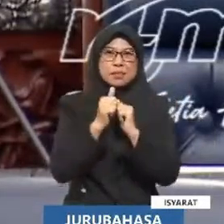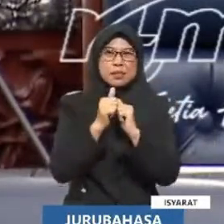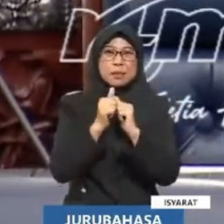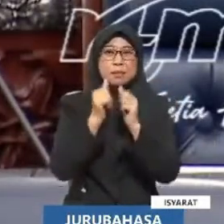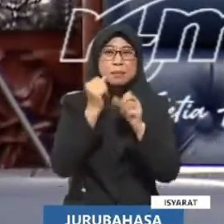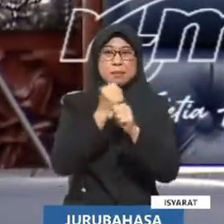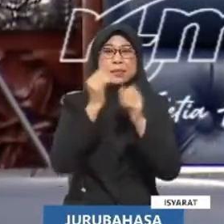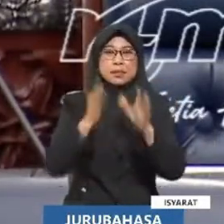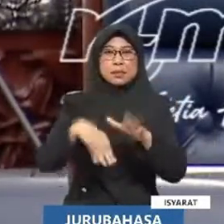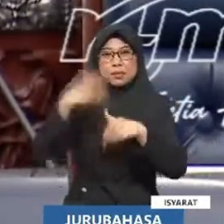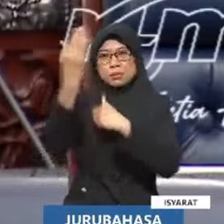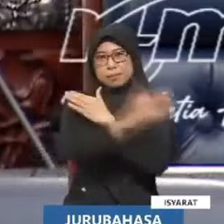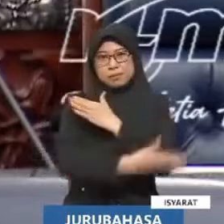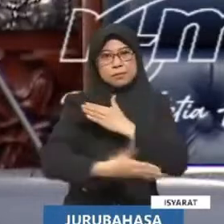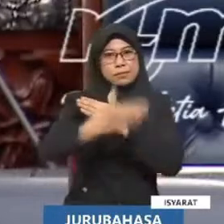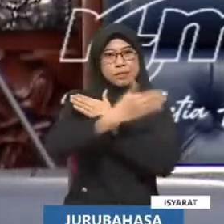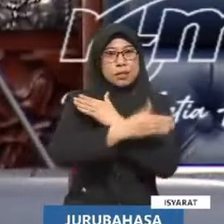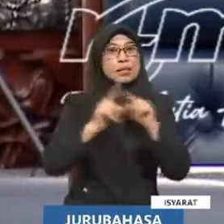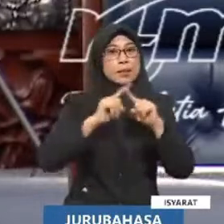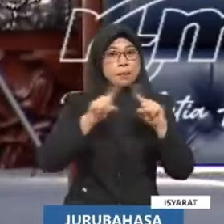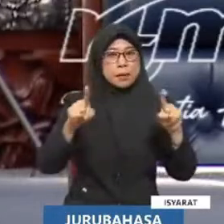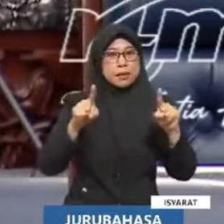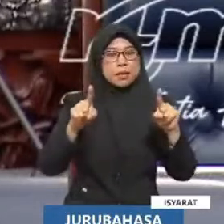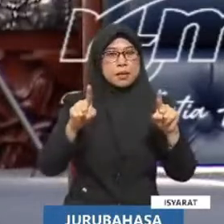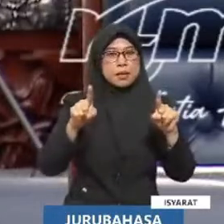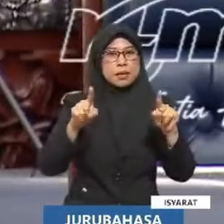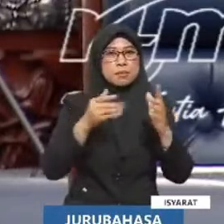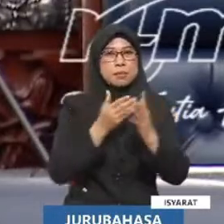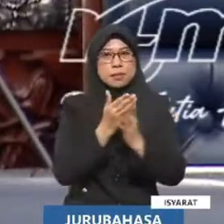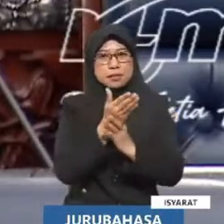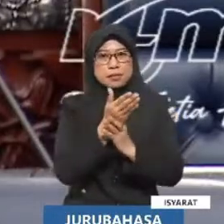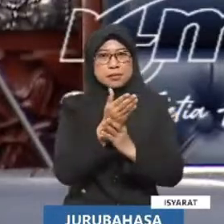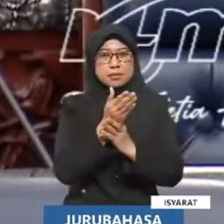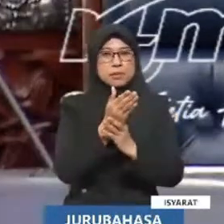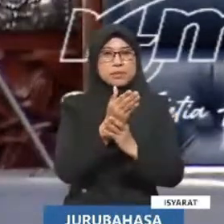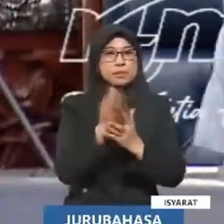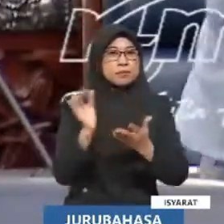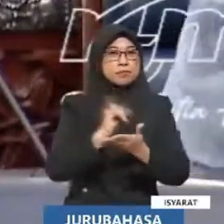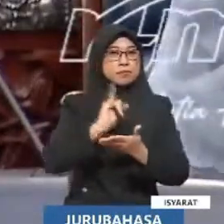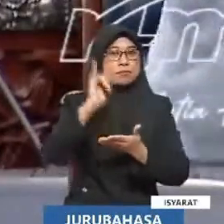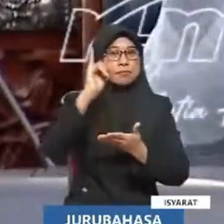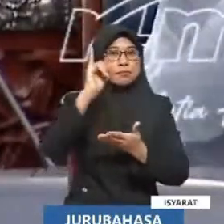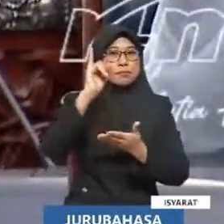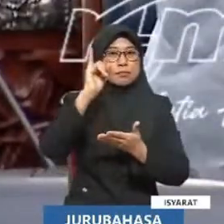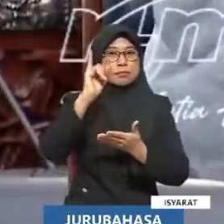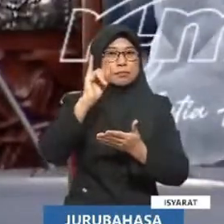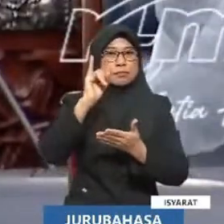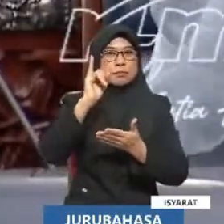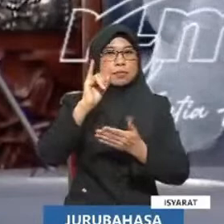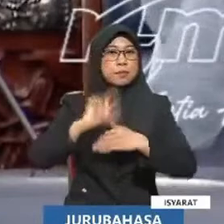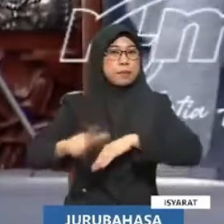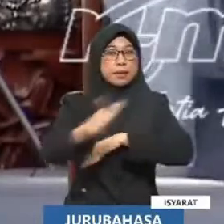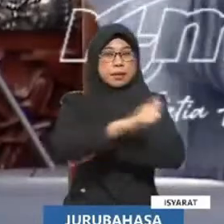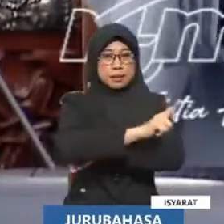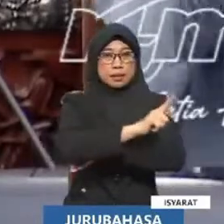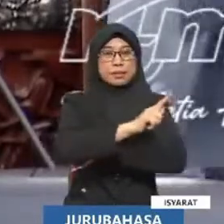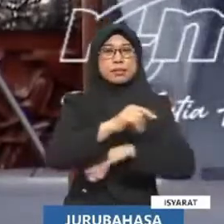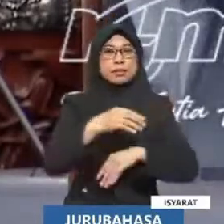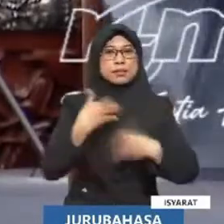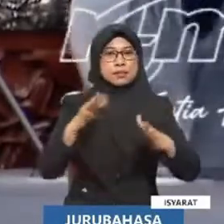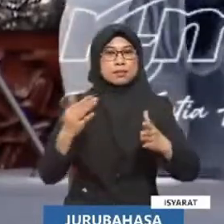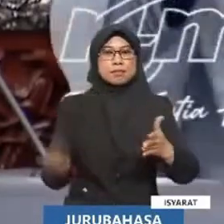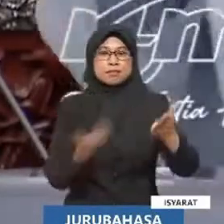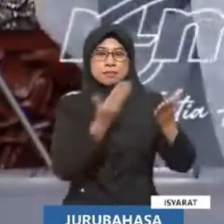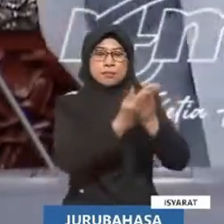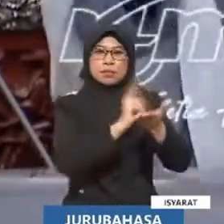bekerja sehingga sebagainya tetapi bulan impact awal Institute of opening peradangan kita telah